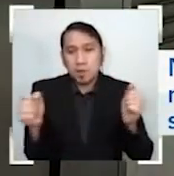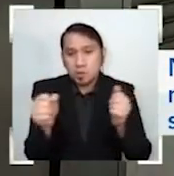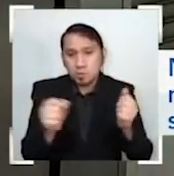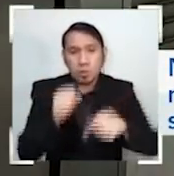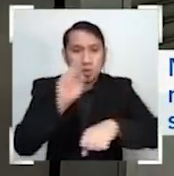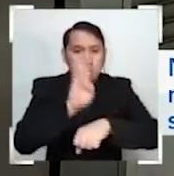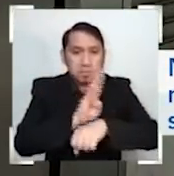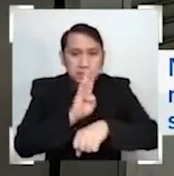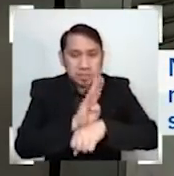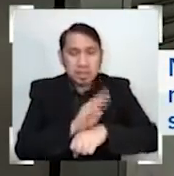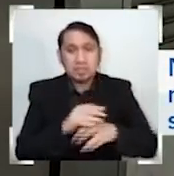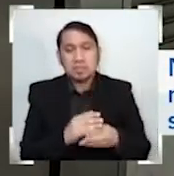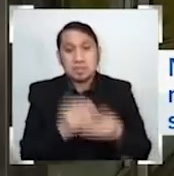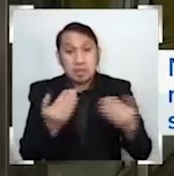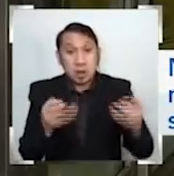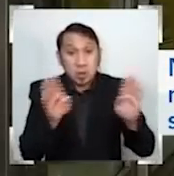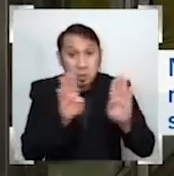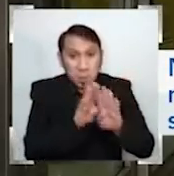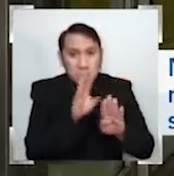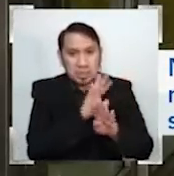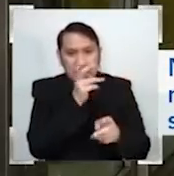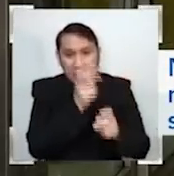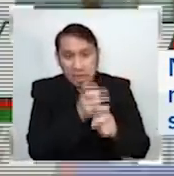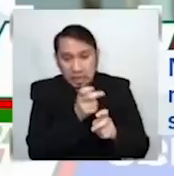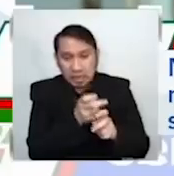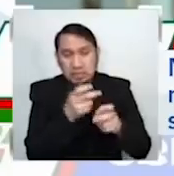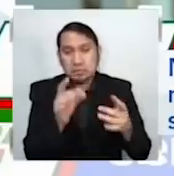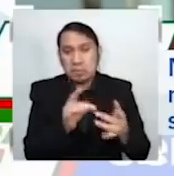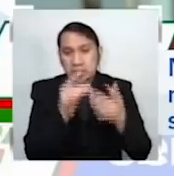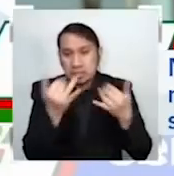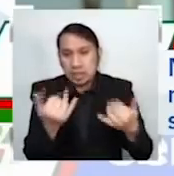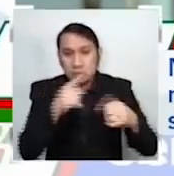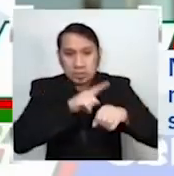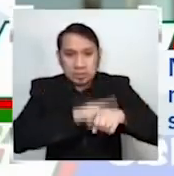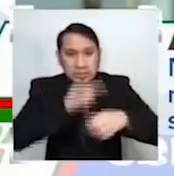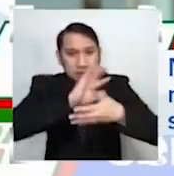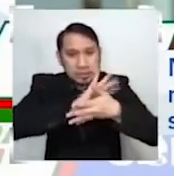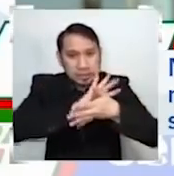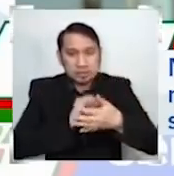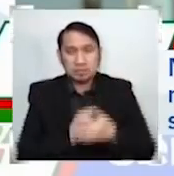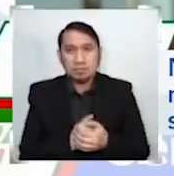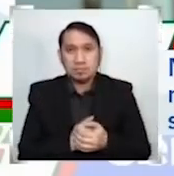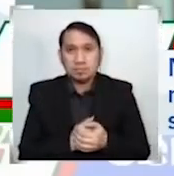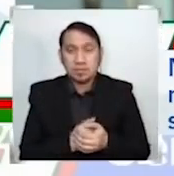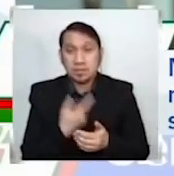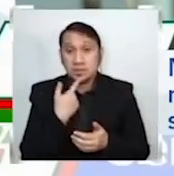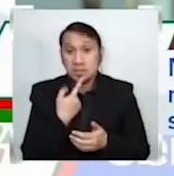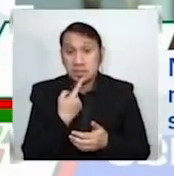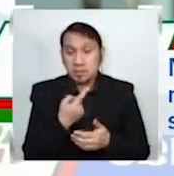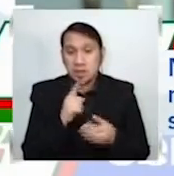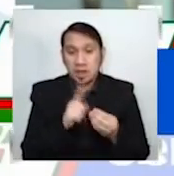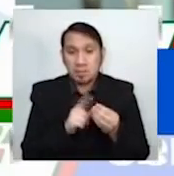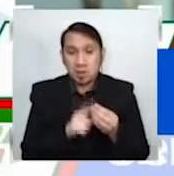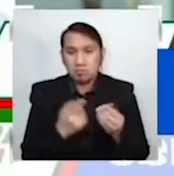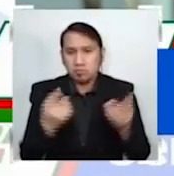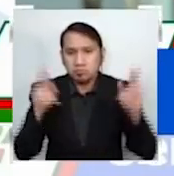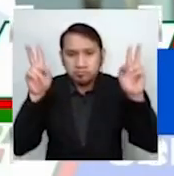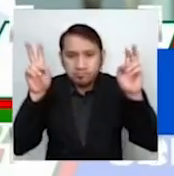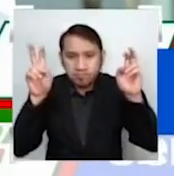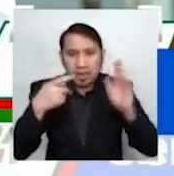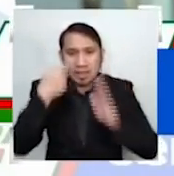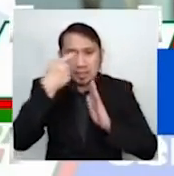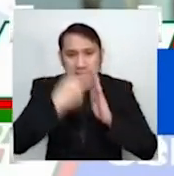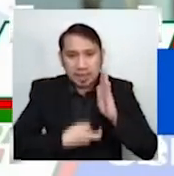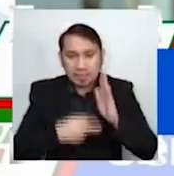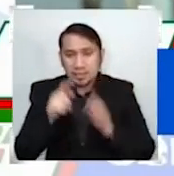na nagsara o kaya ay nahirapan sa panahon ng pandemya. Yung mga tinatawag na tax break Sasabihin natin, huwag